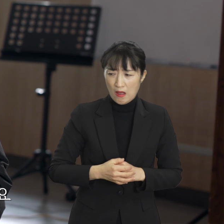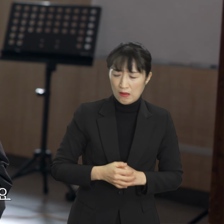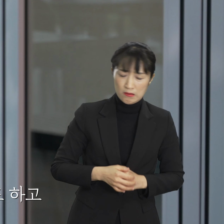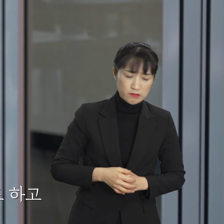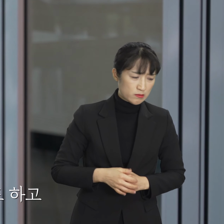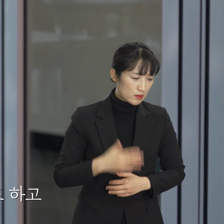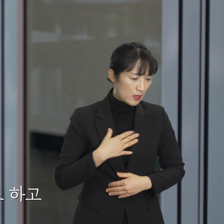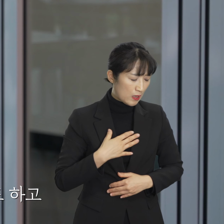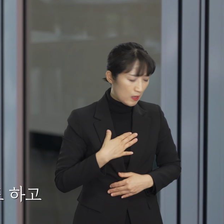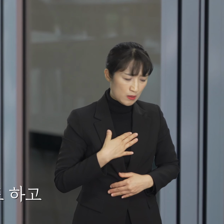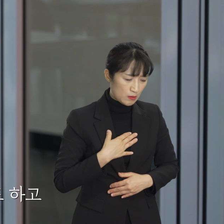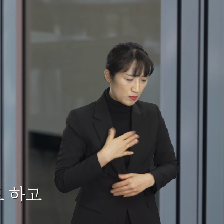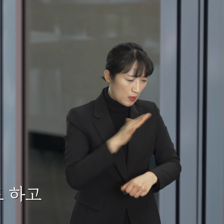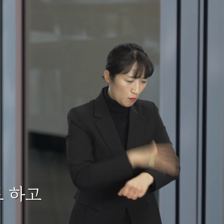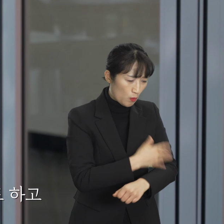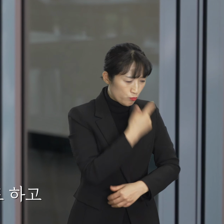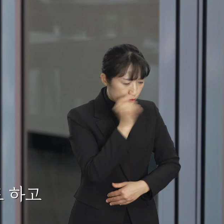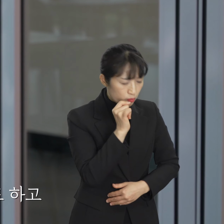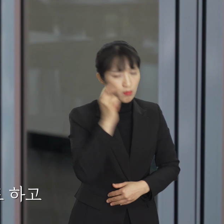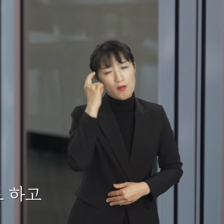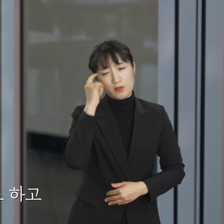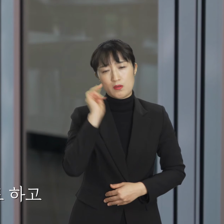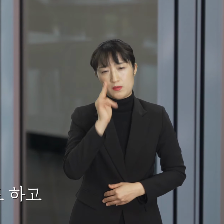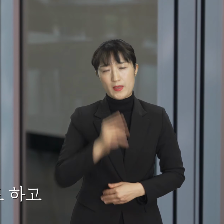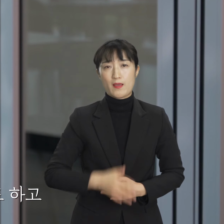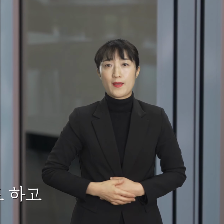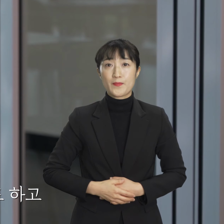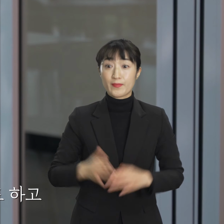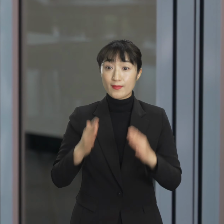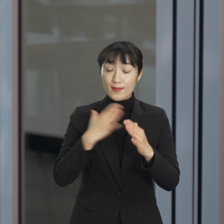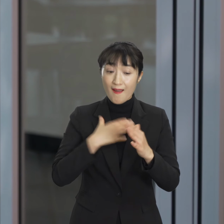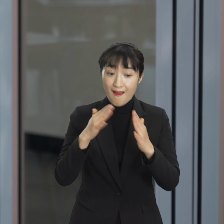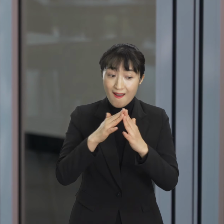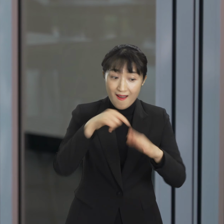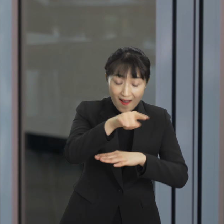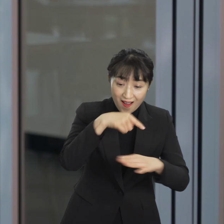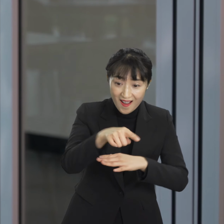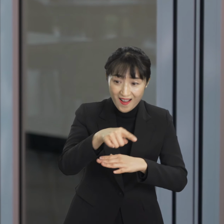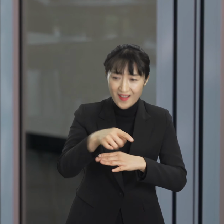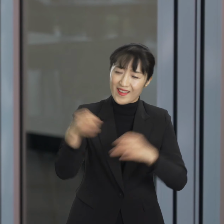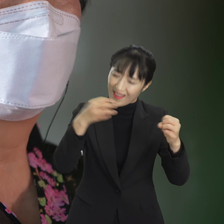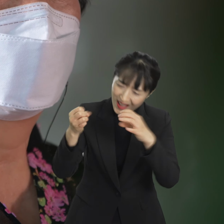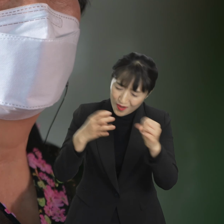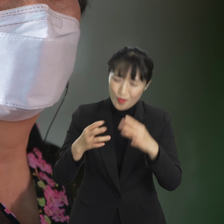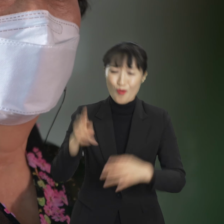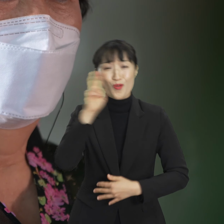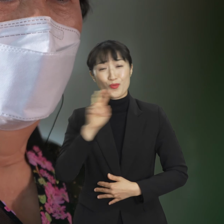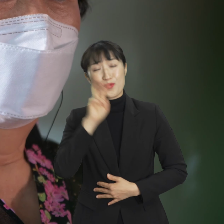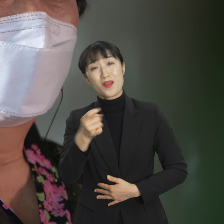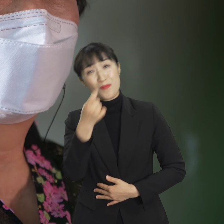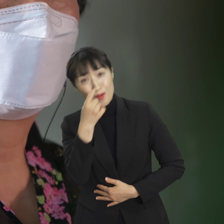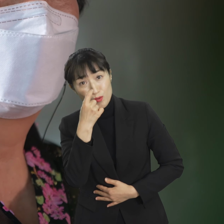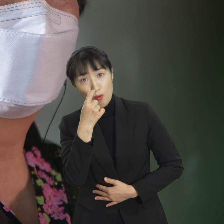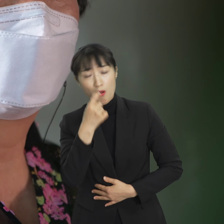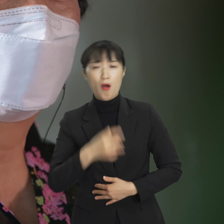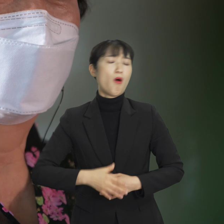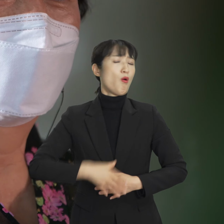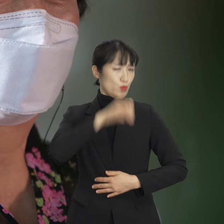있어요 집에 있는 거보다 나가서 여러 사람하고 이야기도 하고 음악도 배우고 그러니까